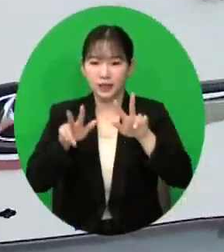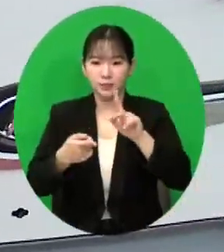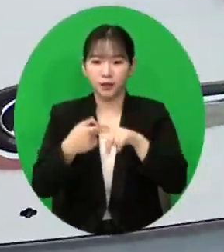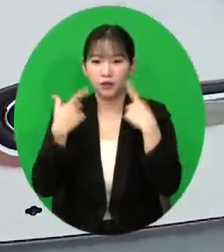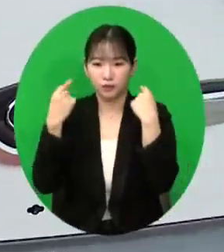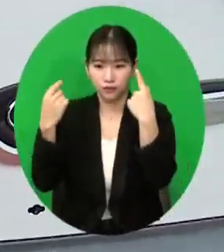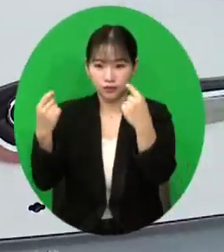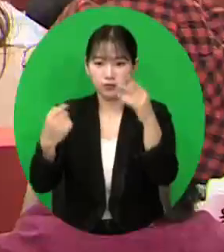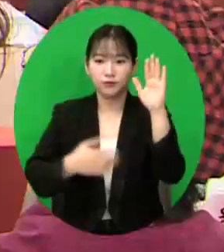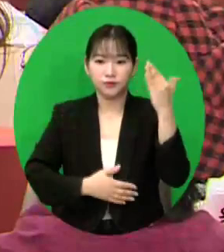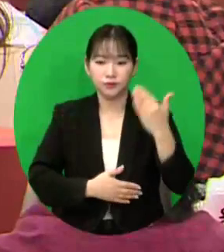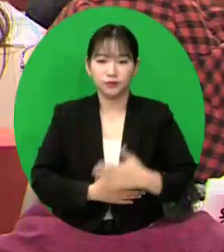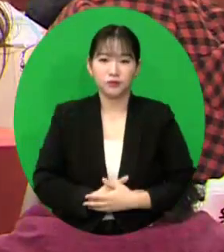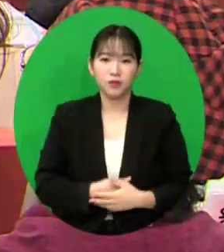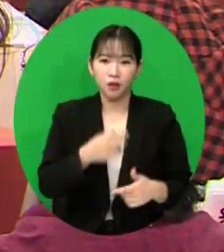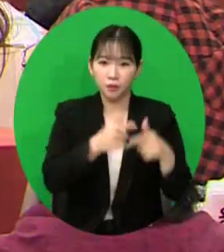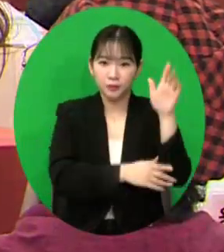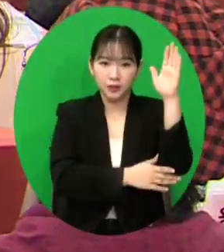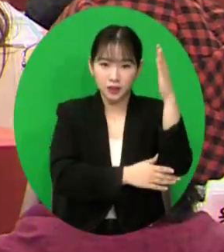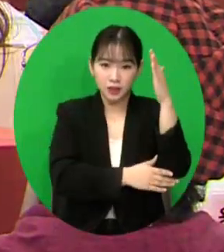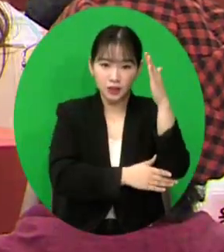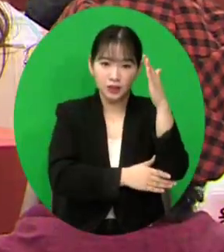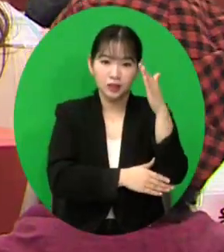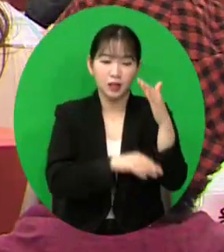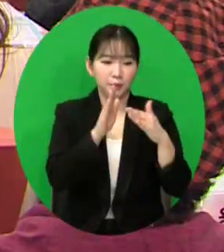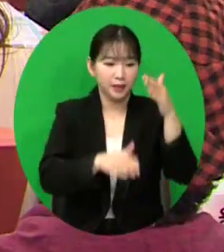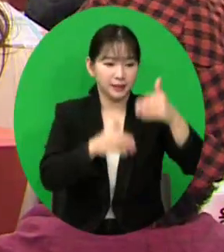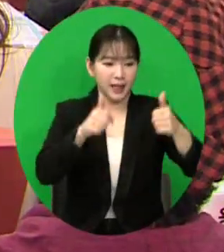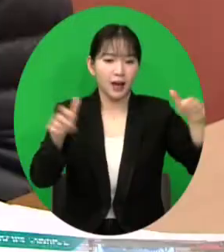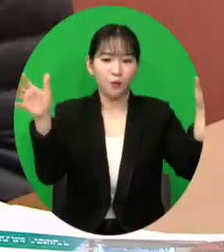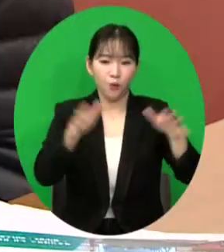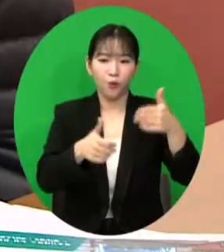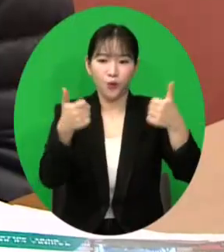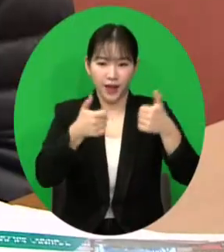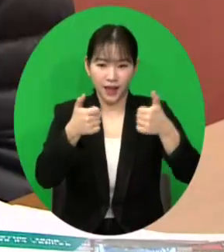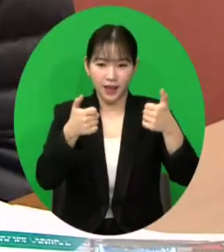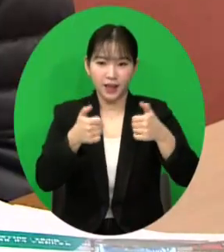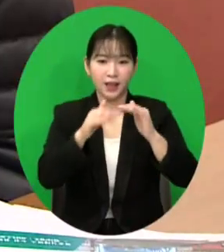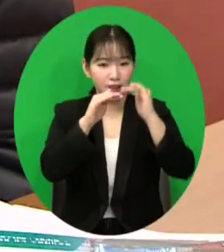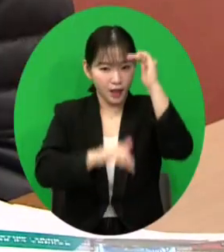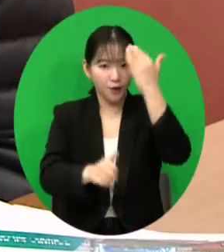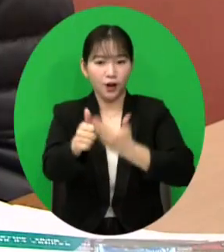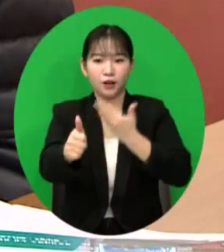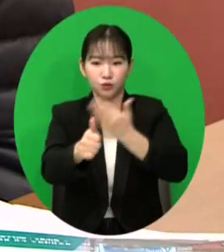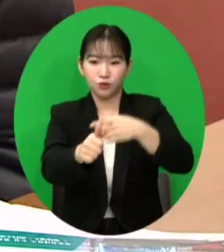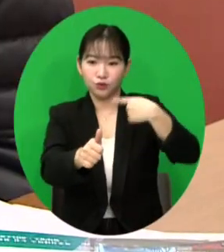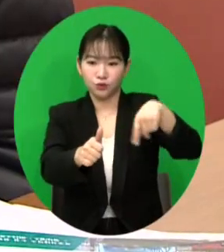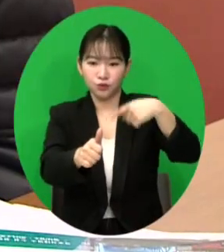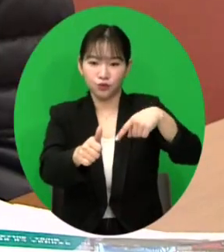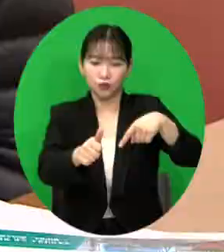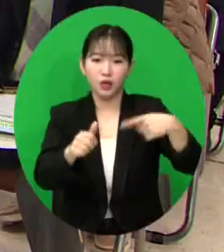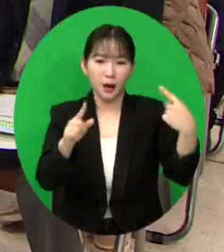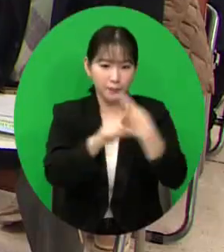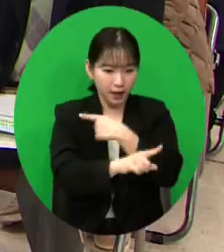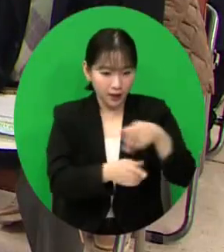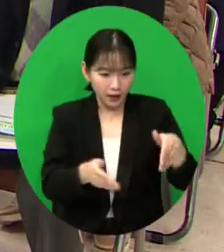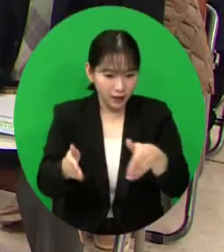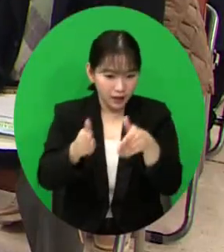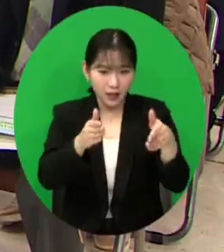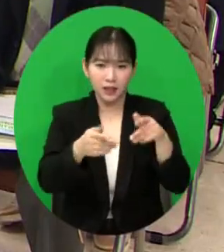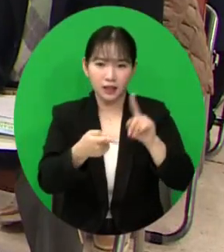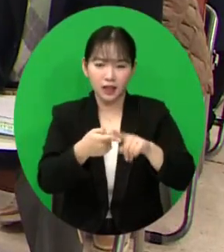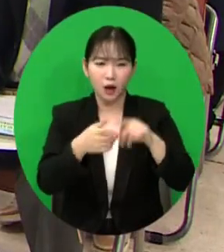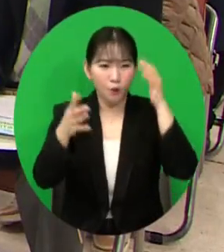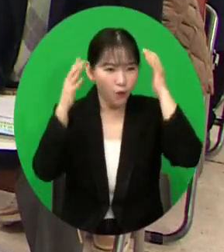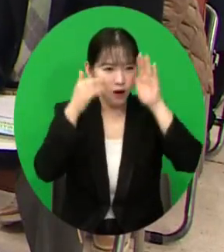현행대로 유지됩니다. 목포시는 동장 통장회의를 소집해 이 같은 내용을 알리고 전면 개편 초기 혼선을 막는